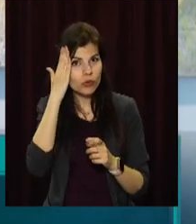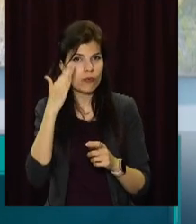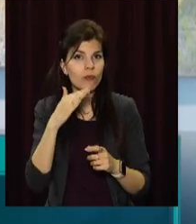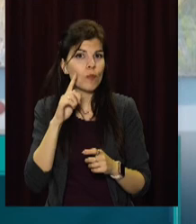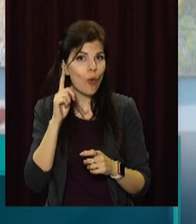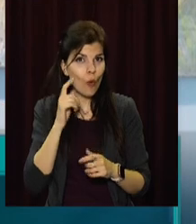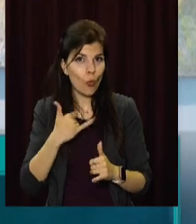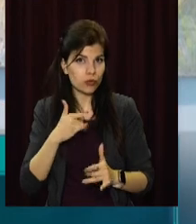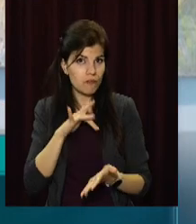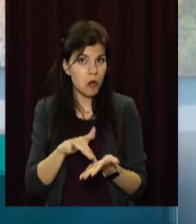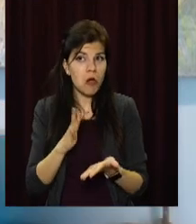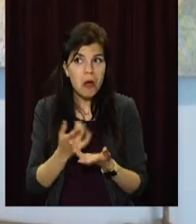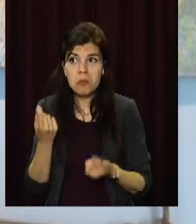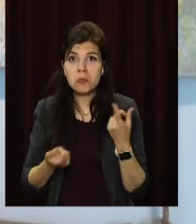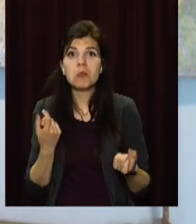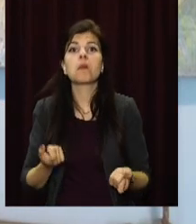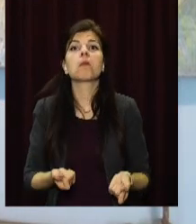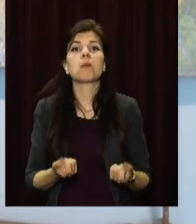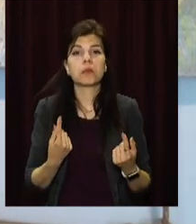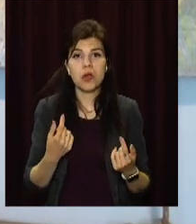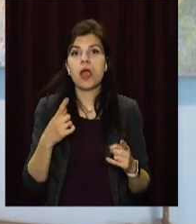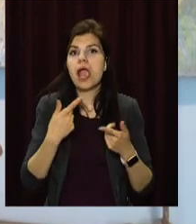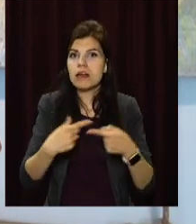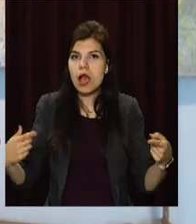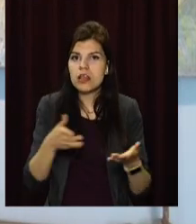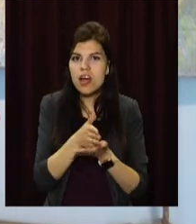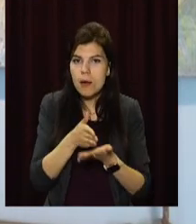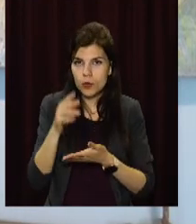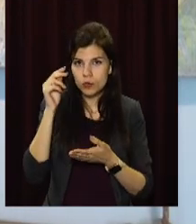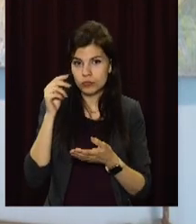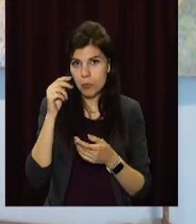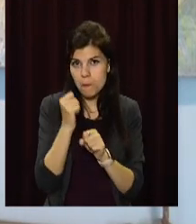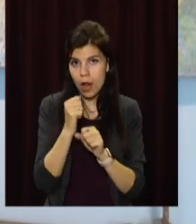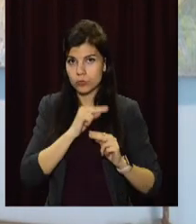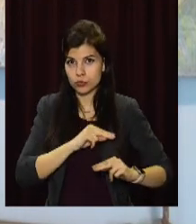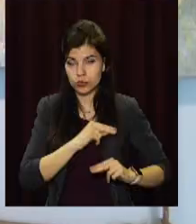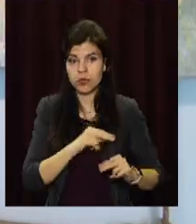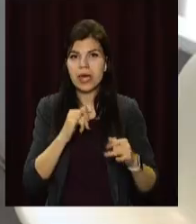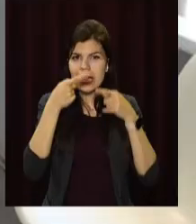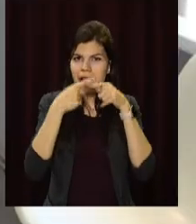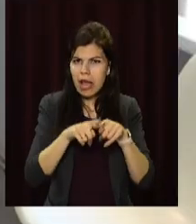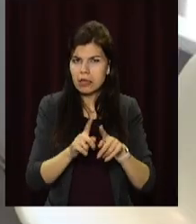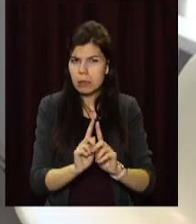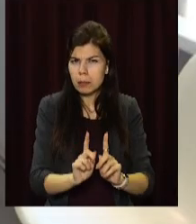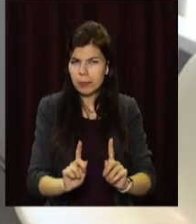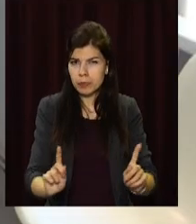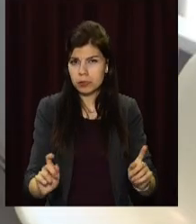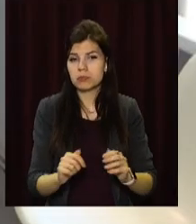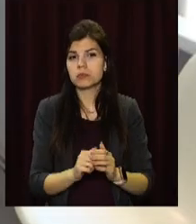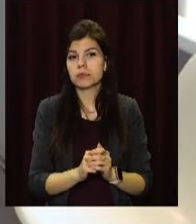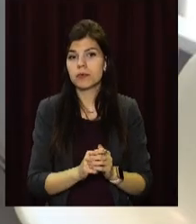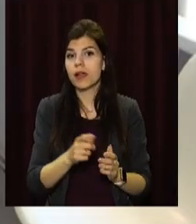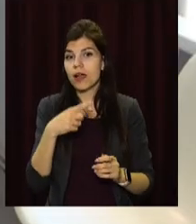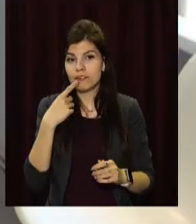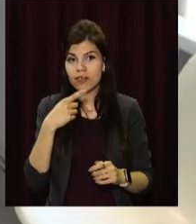молоді у нас у місті. І в різних напрямках працюють. І за різними техніками. Проєкт «Ровесники